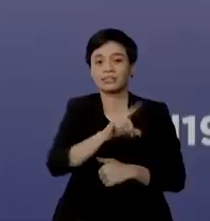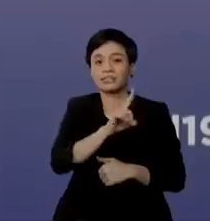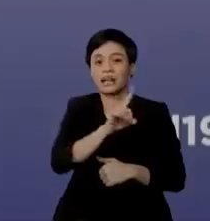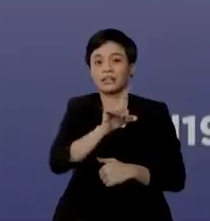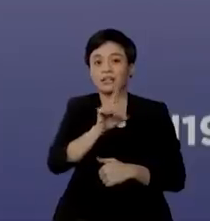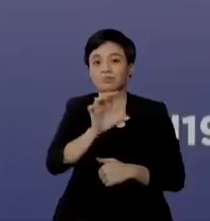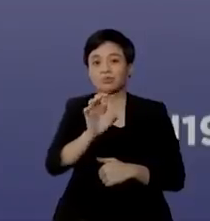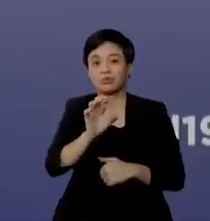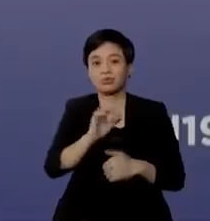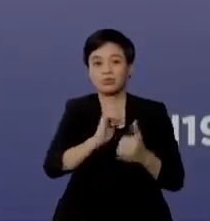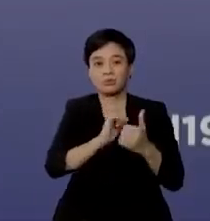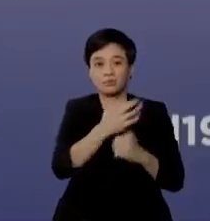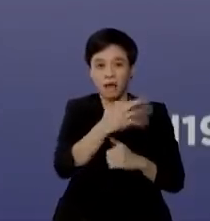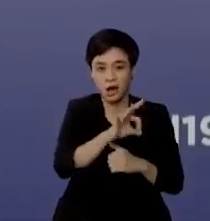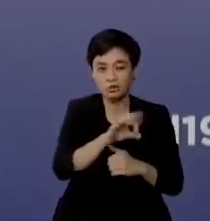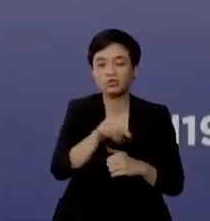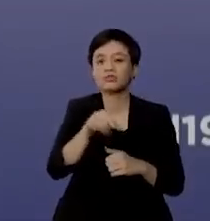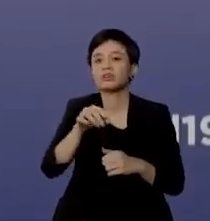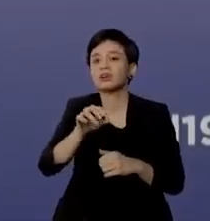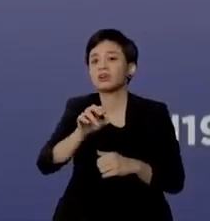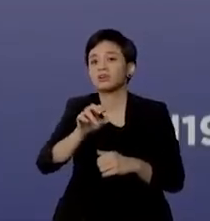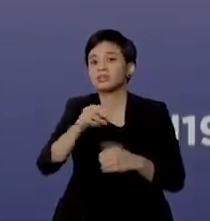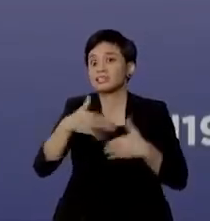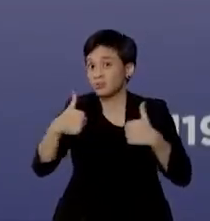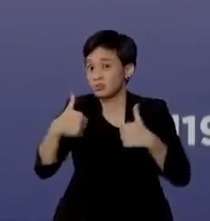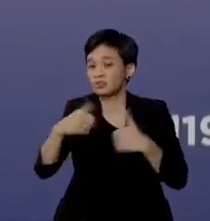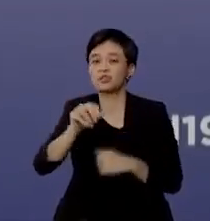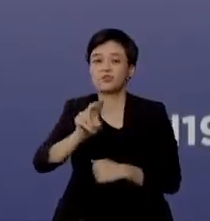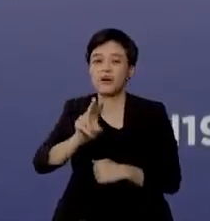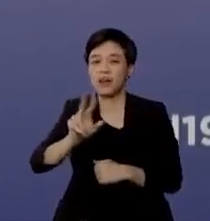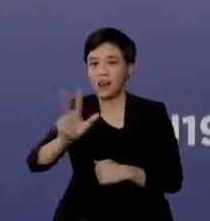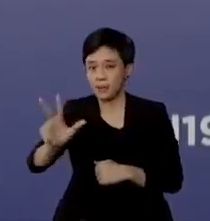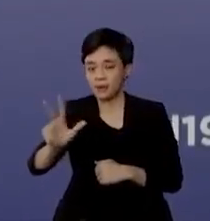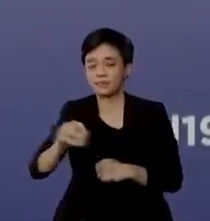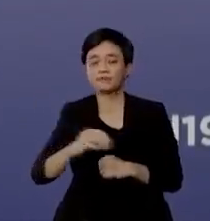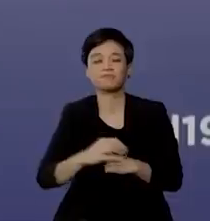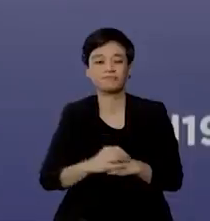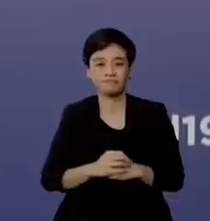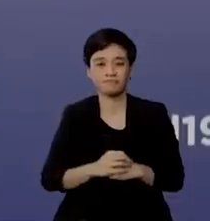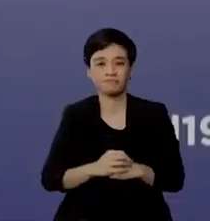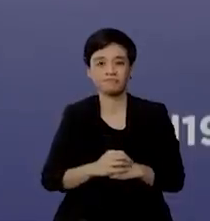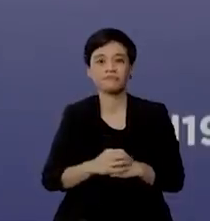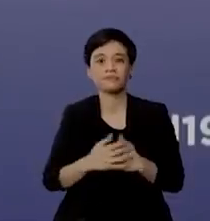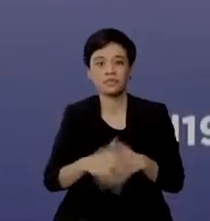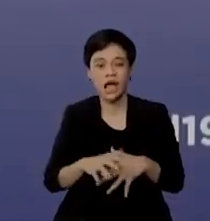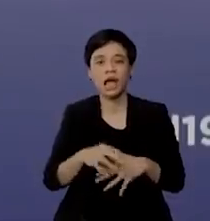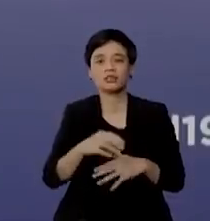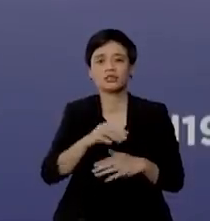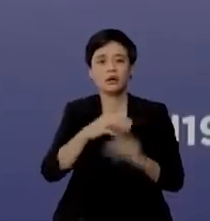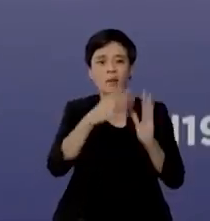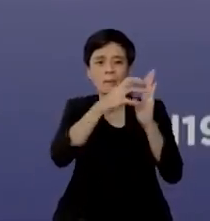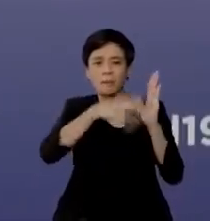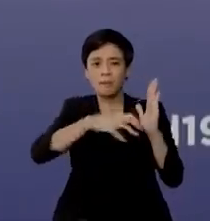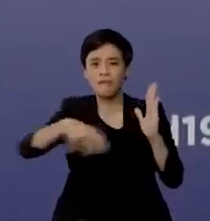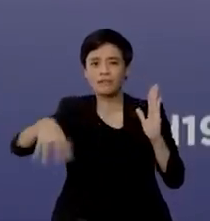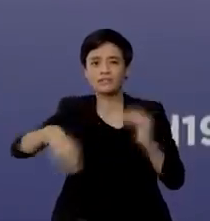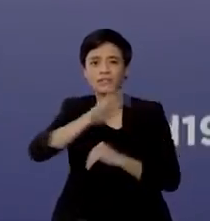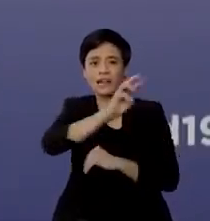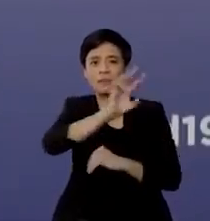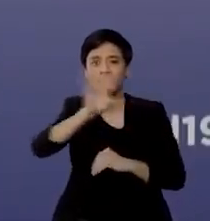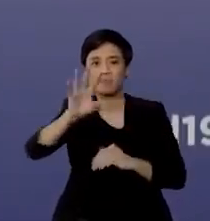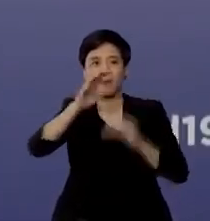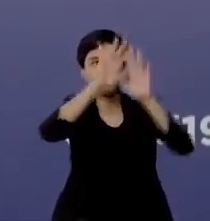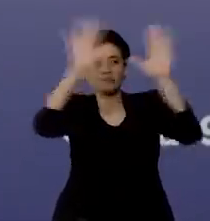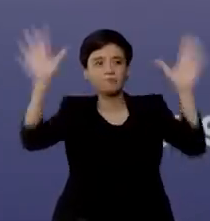110 kasus baru dan 28 sembuh kalau kita perhatikan dari 34 provinsi ini ada